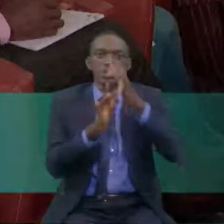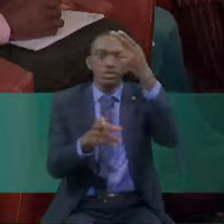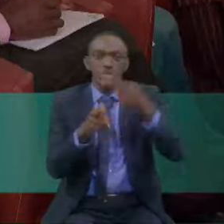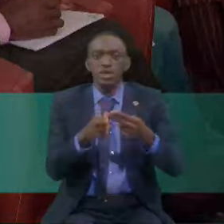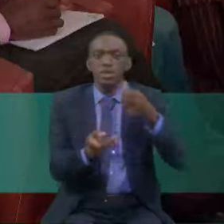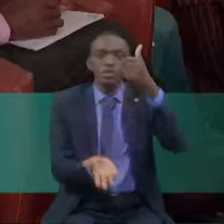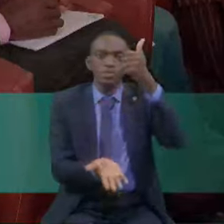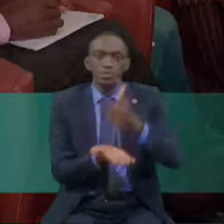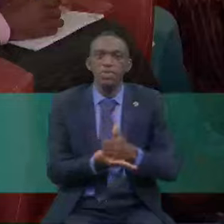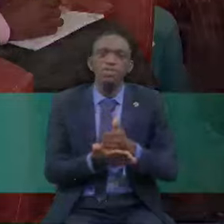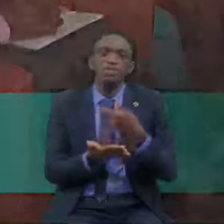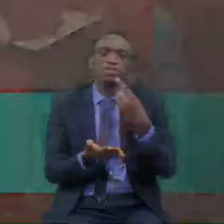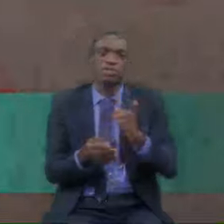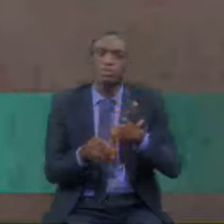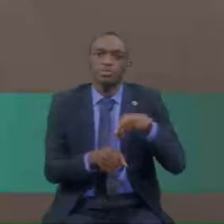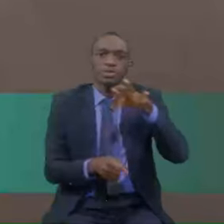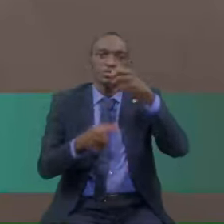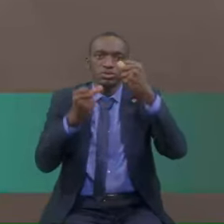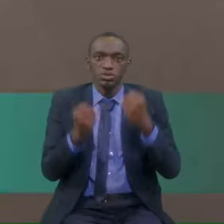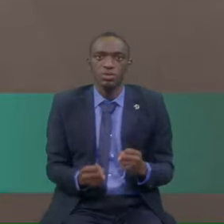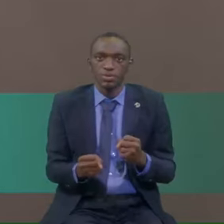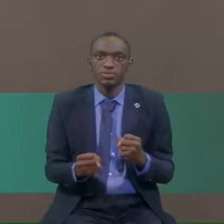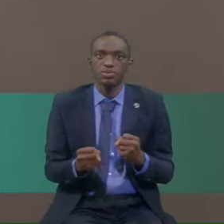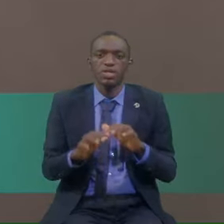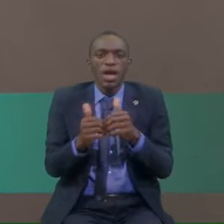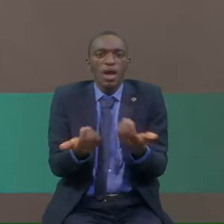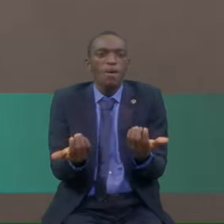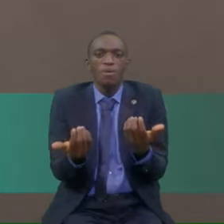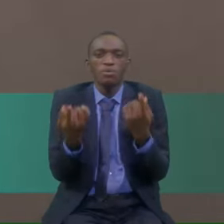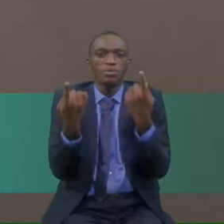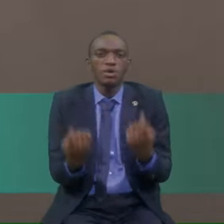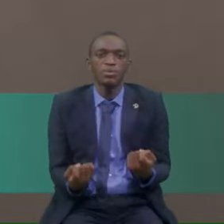Jésus. La force de l'Esprit.